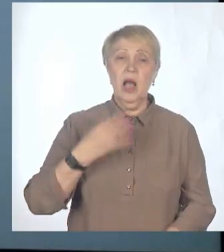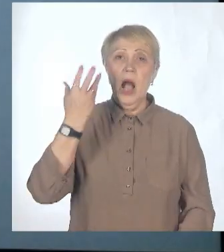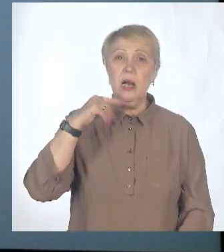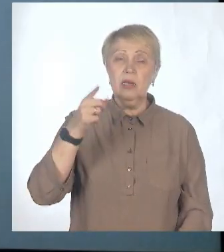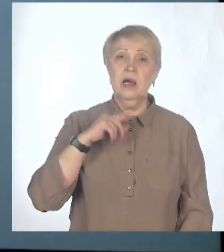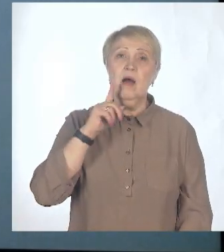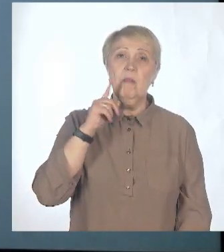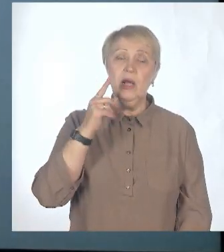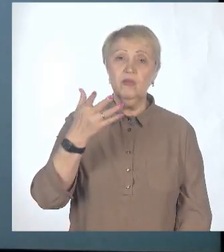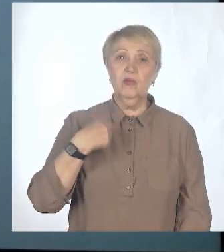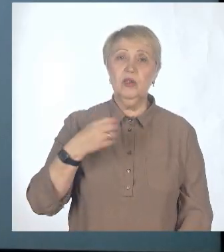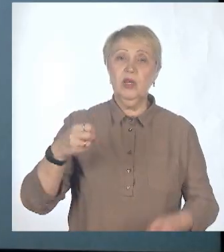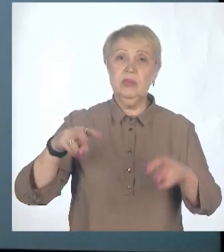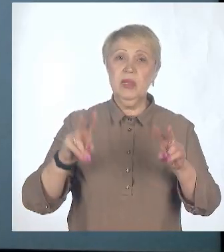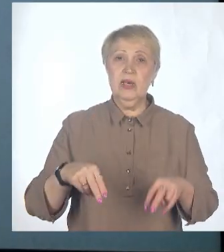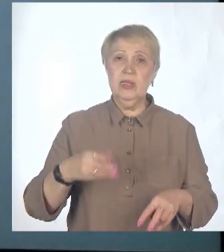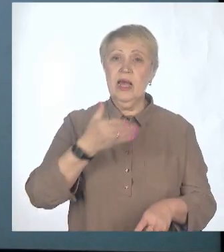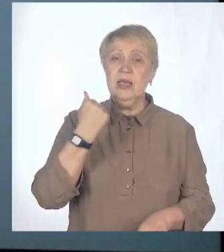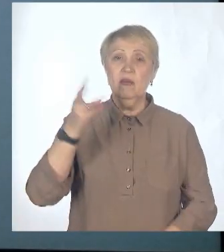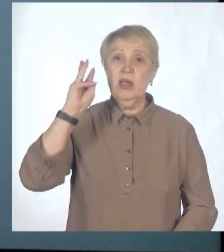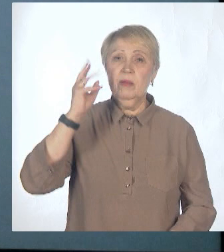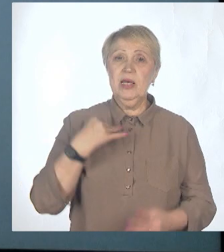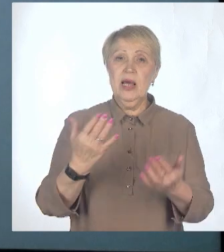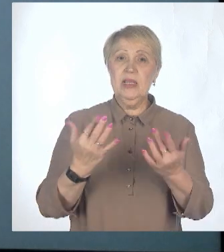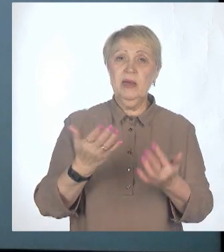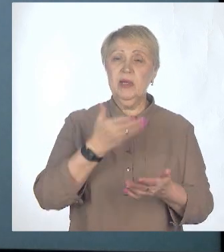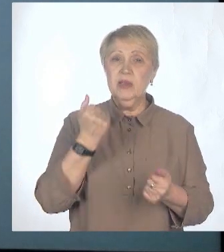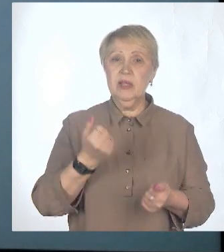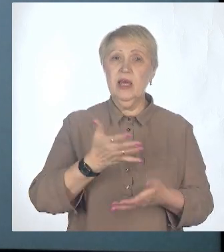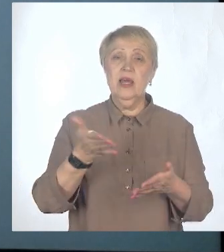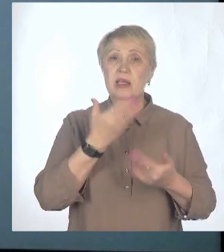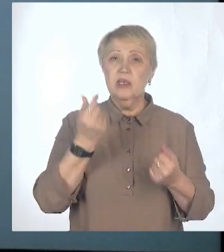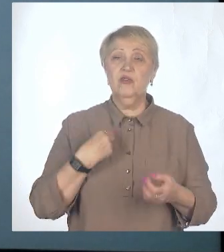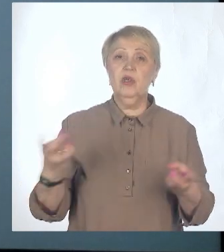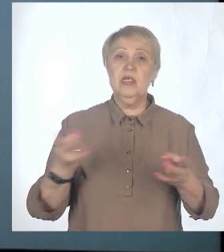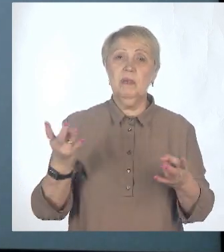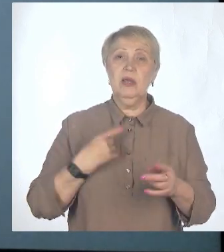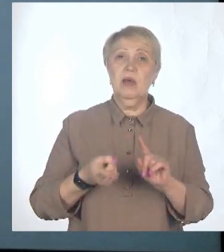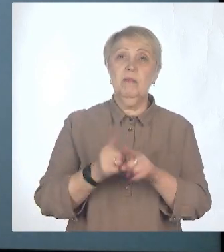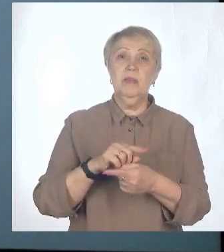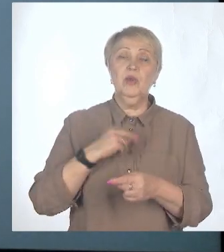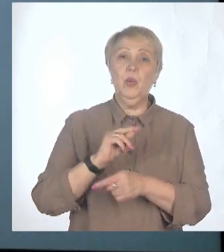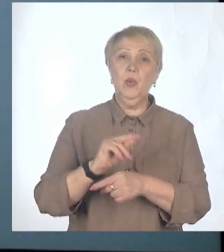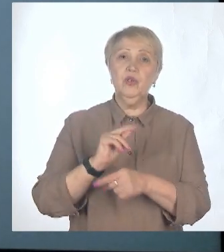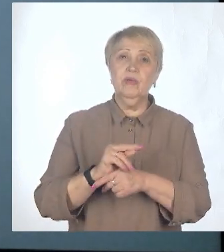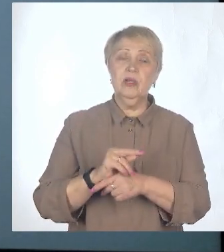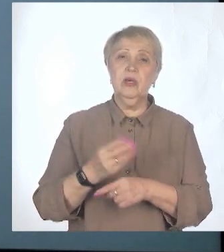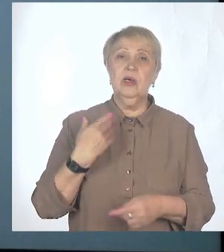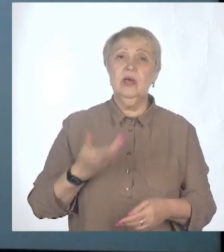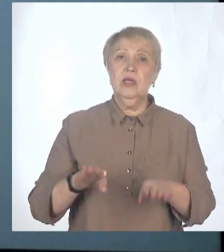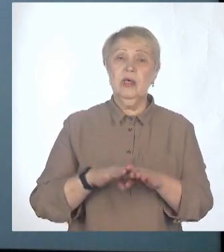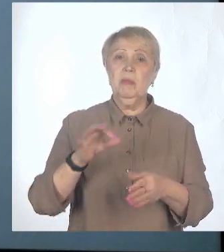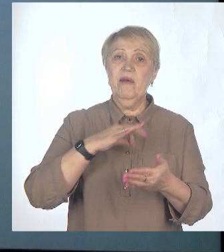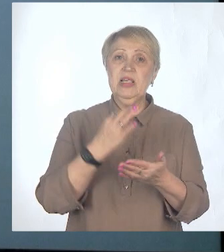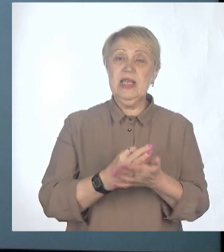не имеет больших зарплатных амбиций, его нет необходимости переучивать, есть возможность адаптировать быстро и качественно. Так вот, по официальным